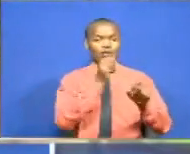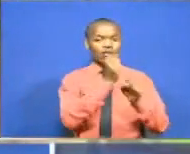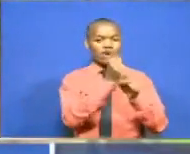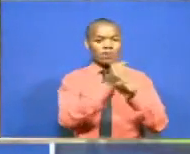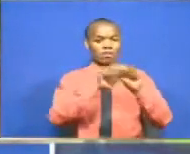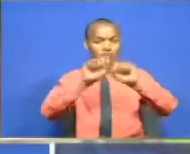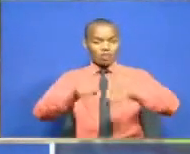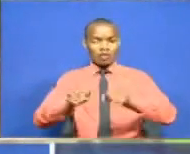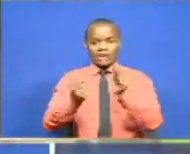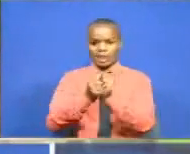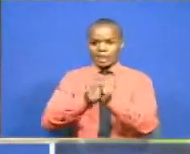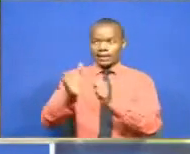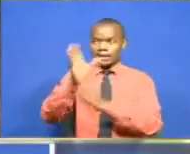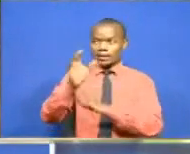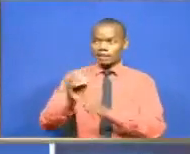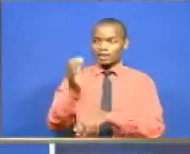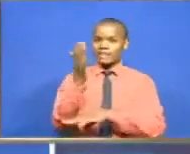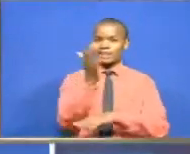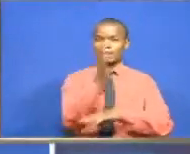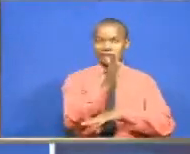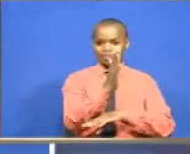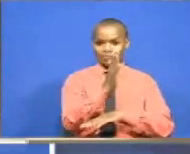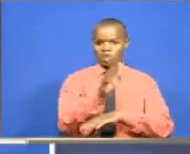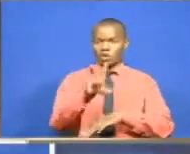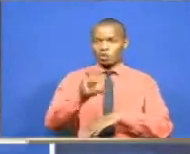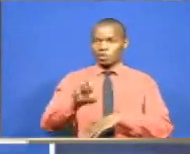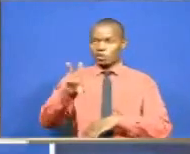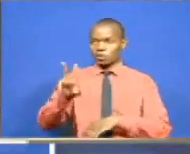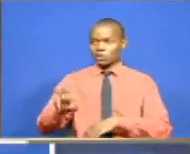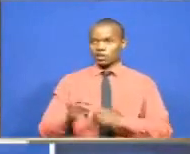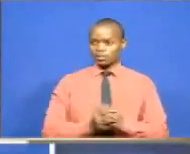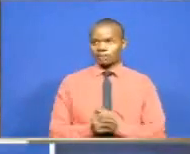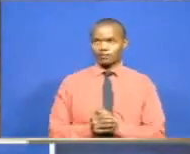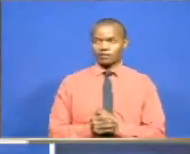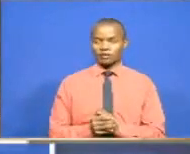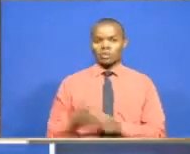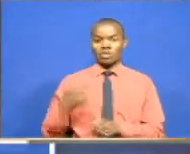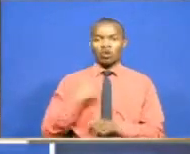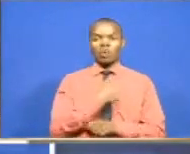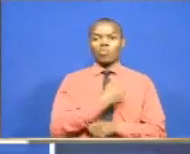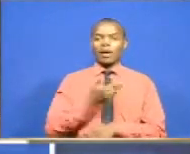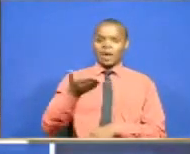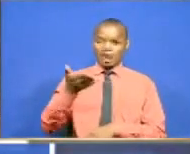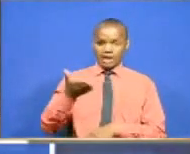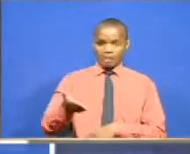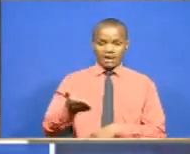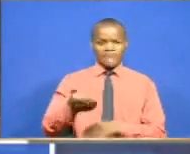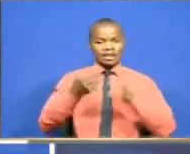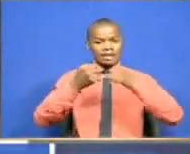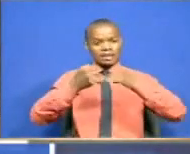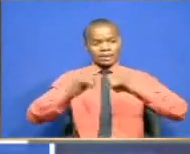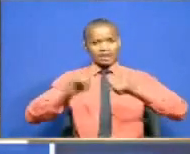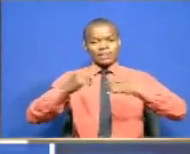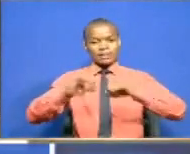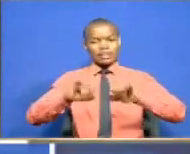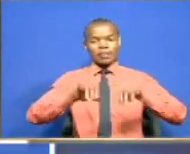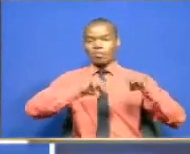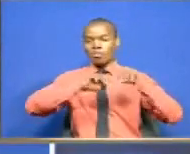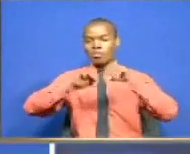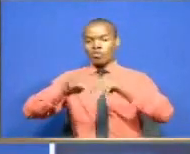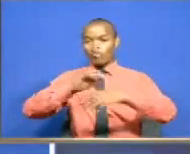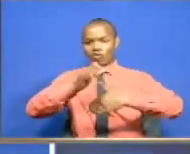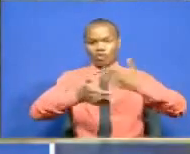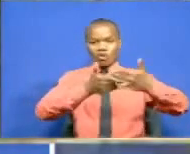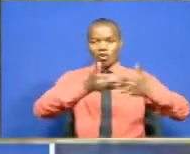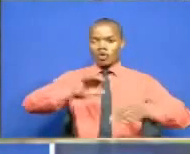realize a 10% tree cover by 2020. Sasa tuko hapa, tunadaribu kutembea kila inchi, kila sehemu ya inchi, ili tuweke ya kwamba